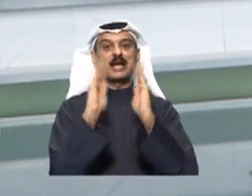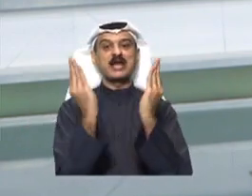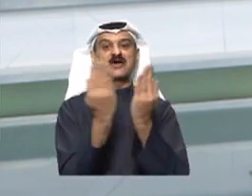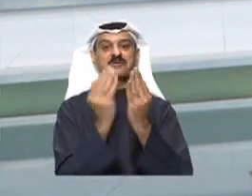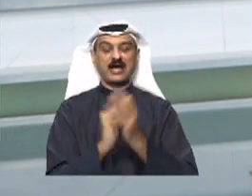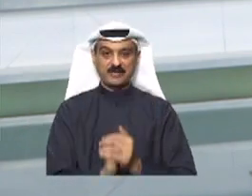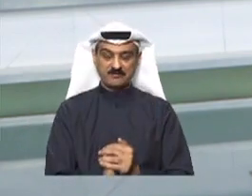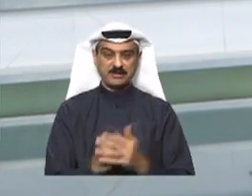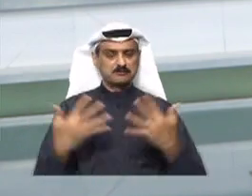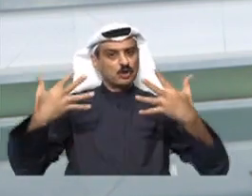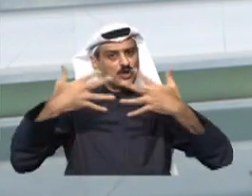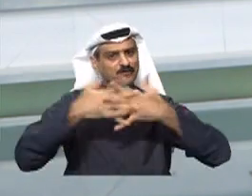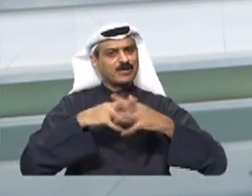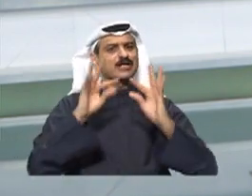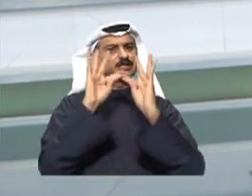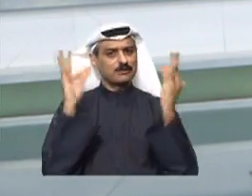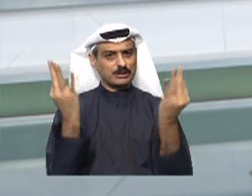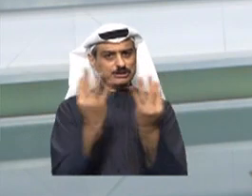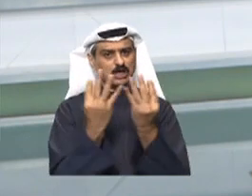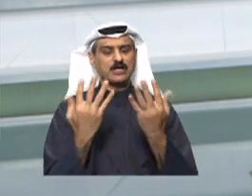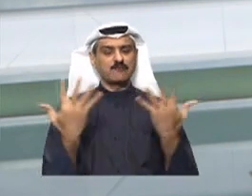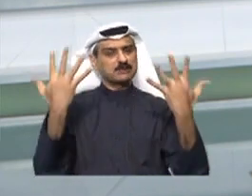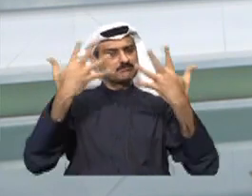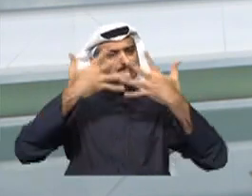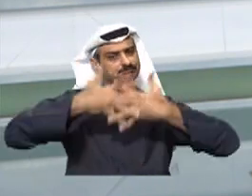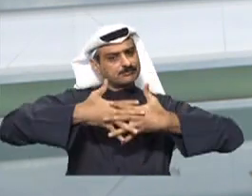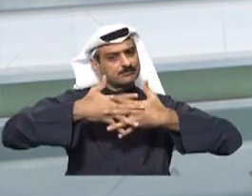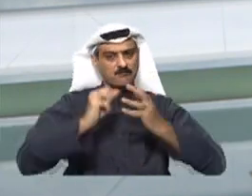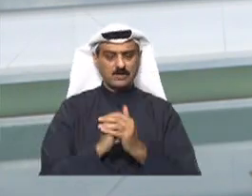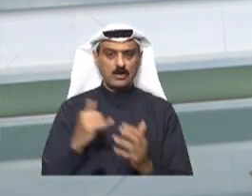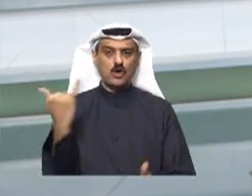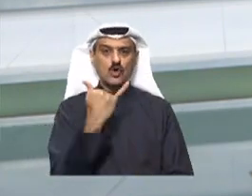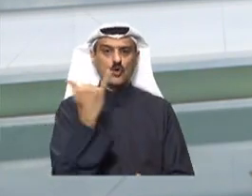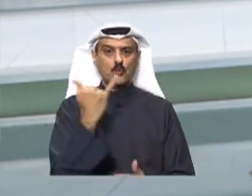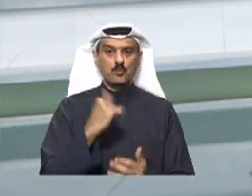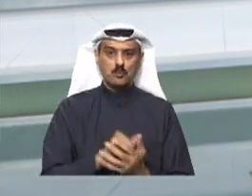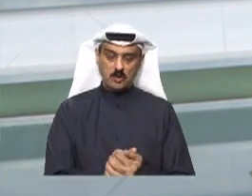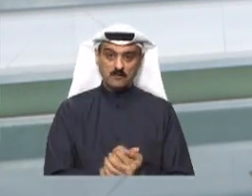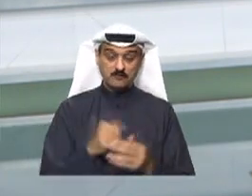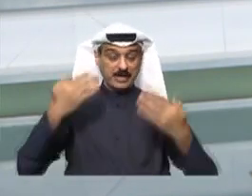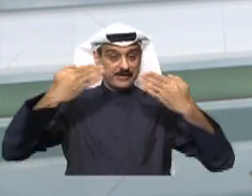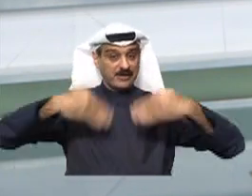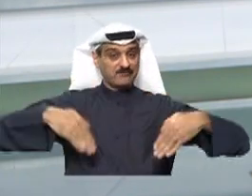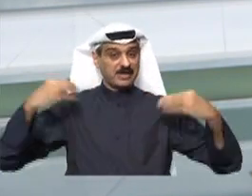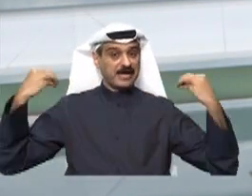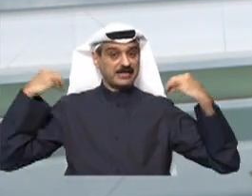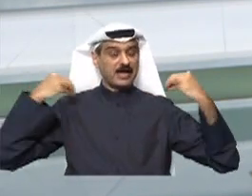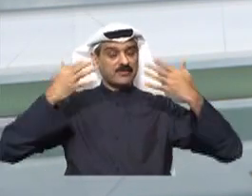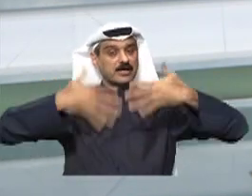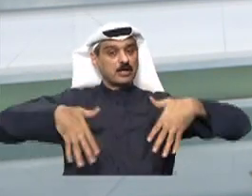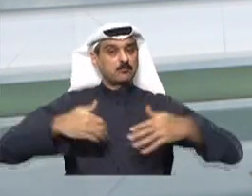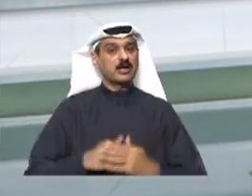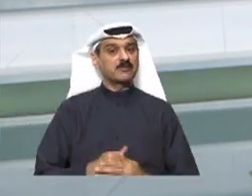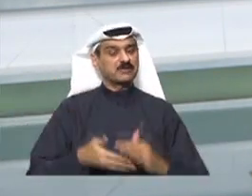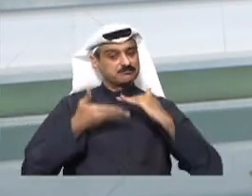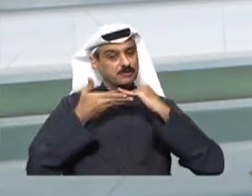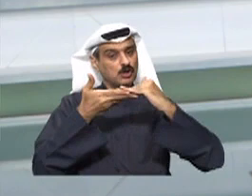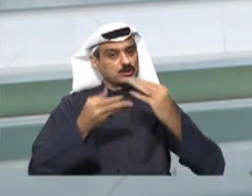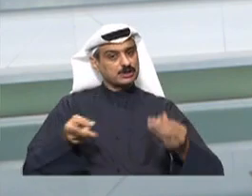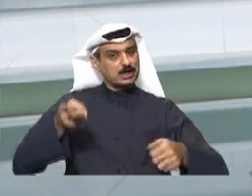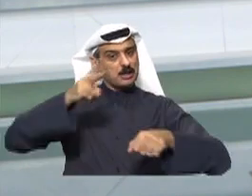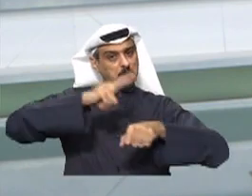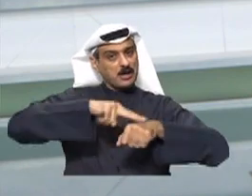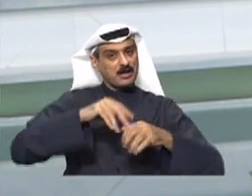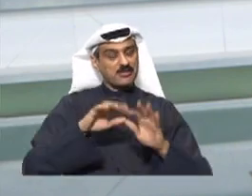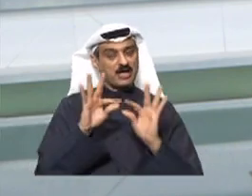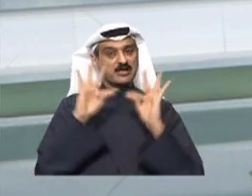بهدف إدماجهم في المجتمع، حيث أكدت الهيئة أهمية الرياضة لفئة المعاقين بأن الرياضة تساعدهم على استعادة